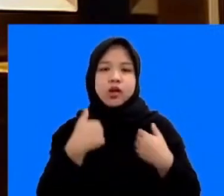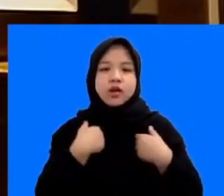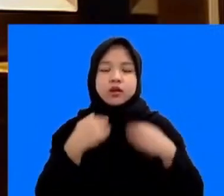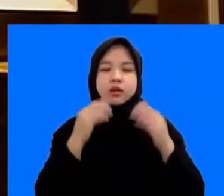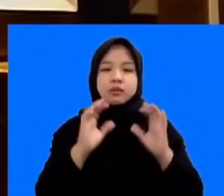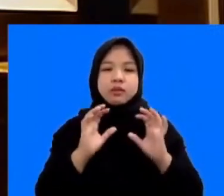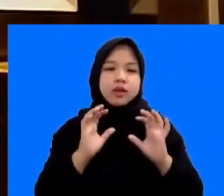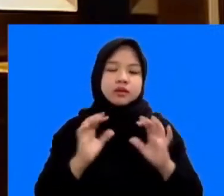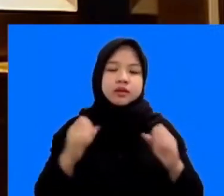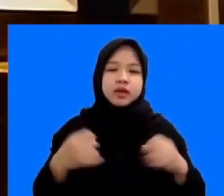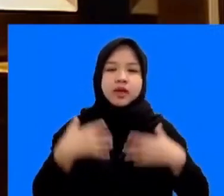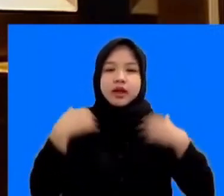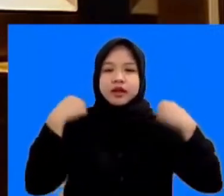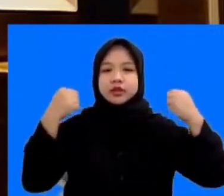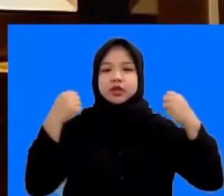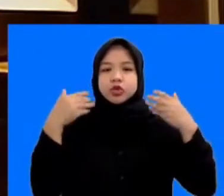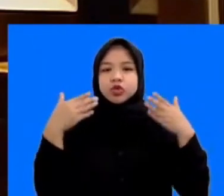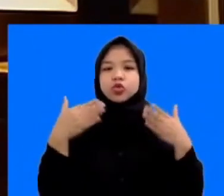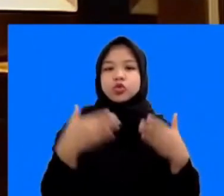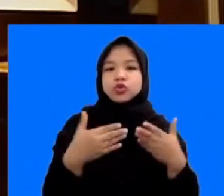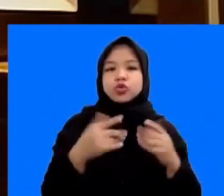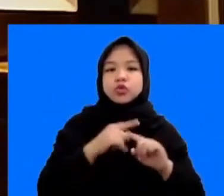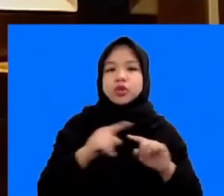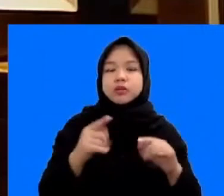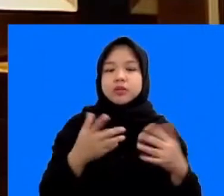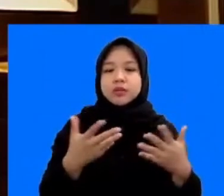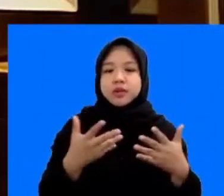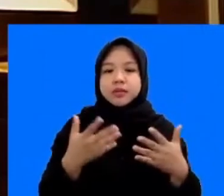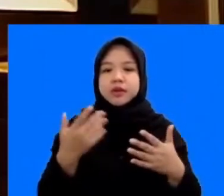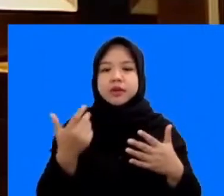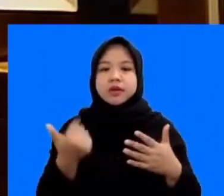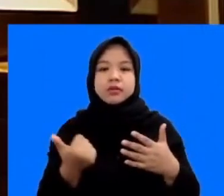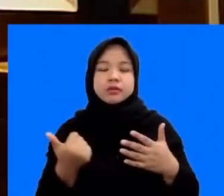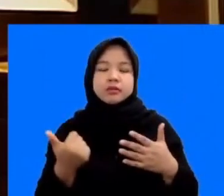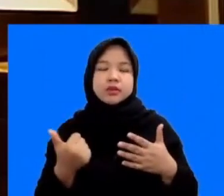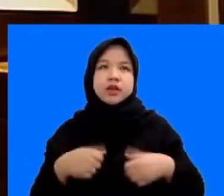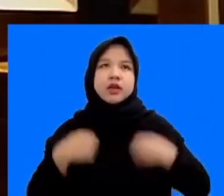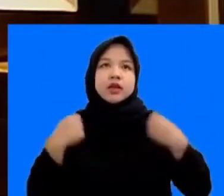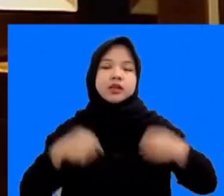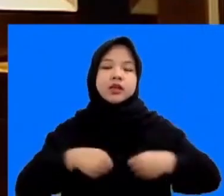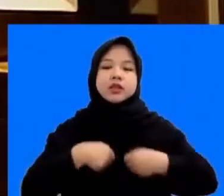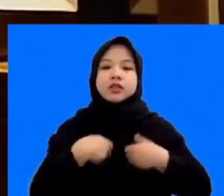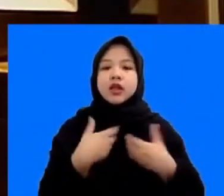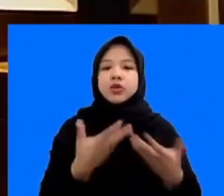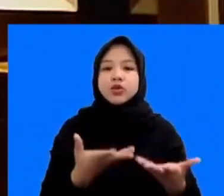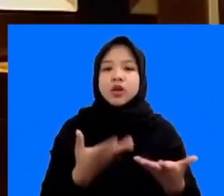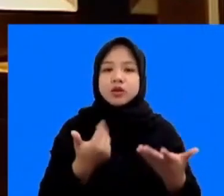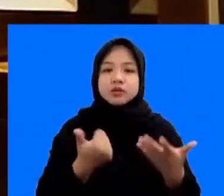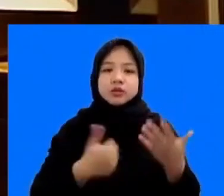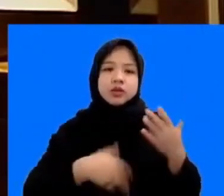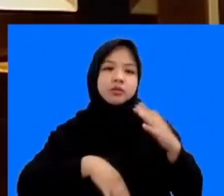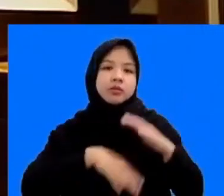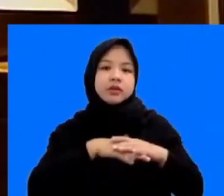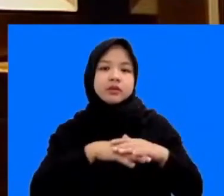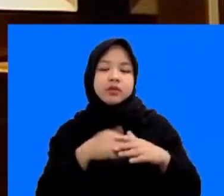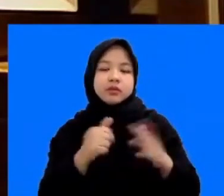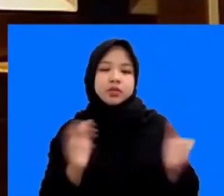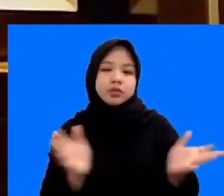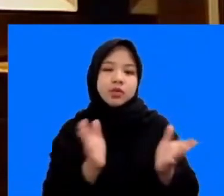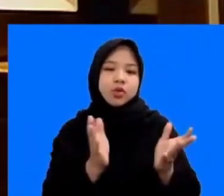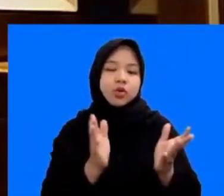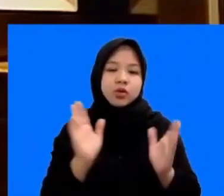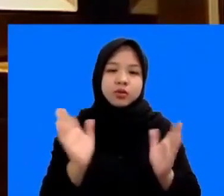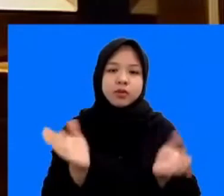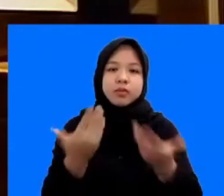sesungguhnya hanya kemudian bagaimana energi itu dapat kemudian disalurkan dimaksimalkan untuk dapat mendorong kemajuan pembangunan